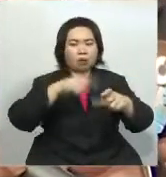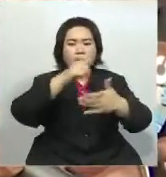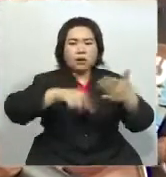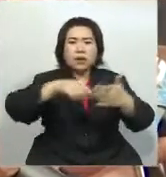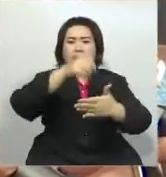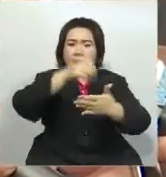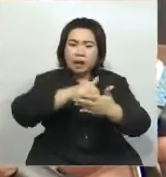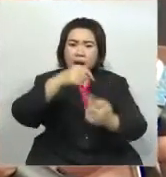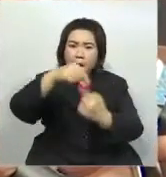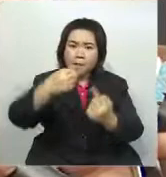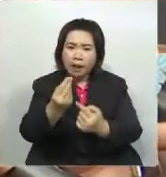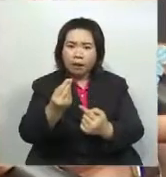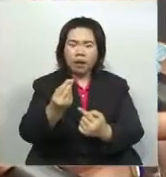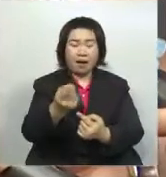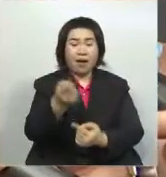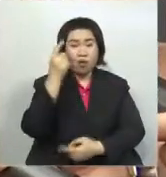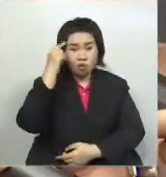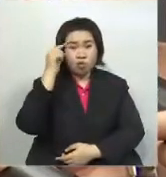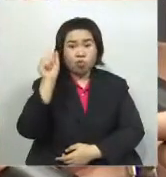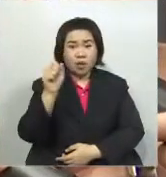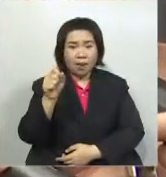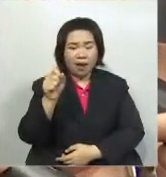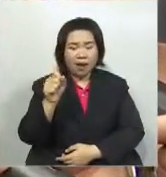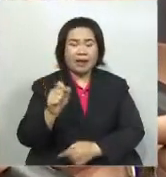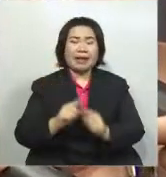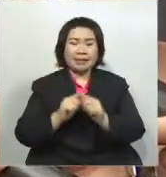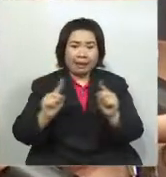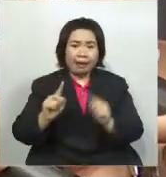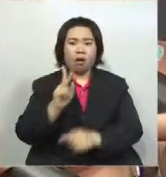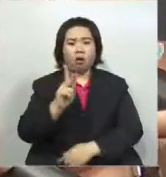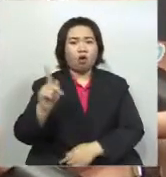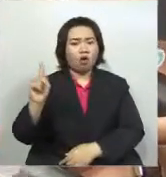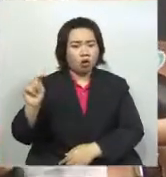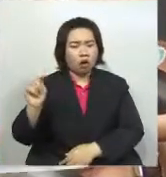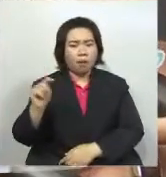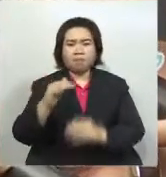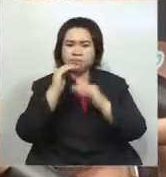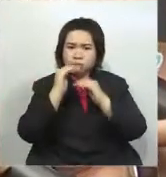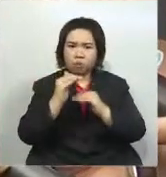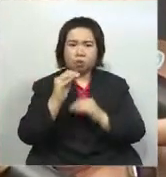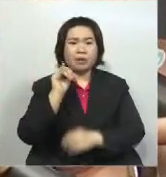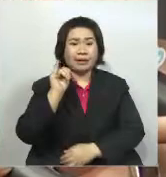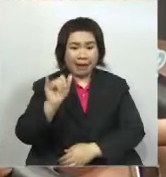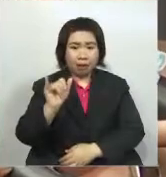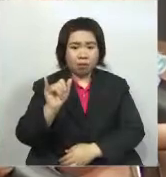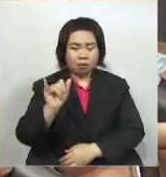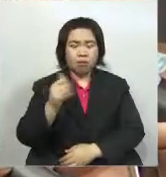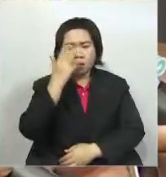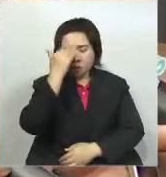ร่อย่างที่สังคมรู้กันนะครับในการกับทางกกต.ก็เมื่อยังไม่พรบ.เลือกตั้งเนี่ยยังไม่ออ